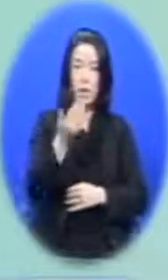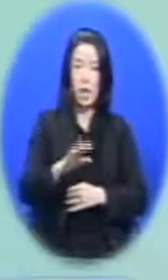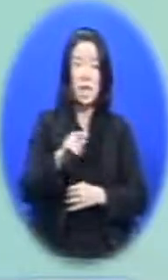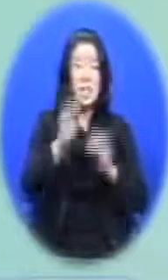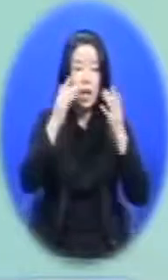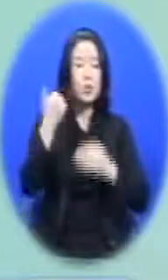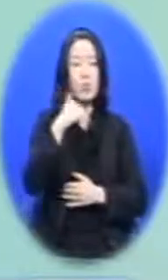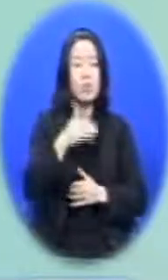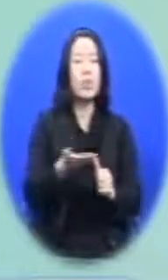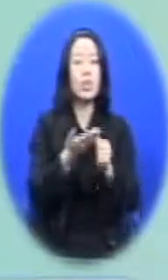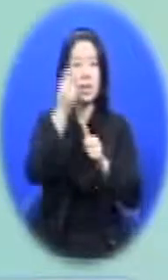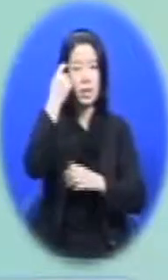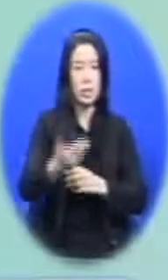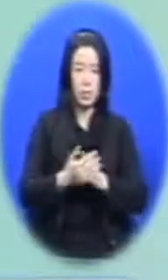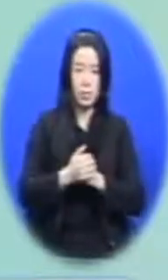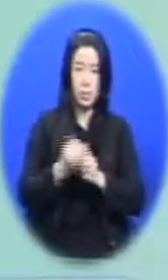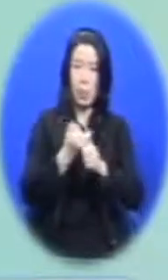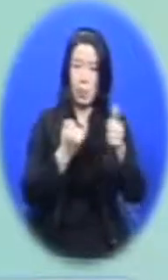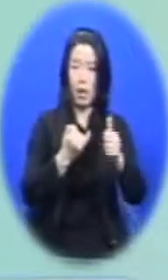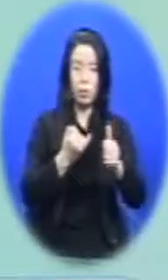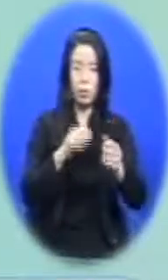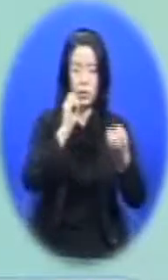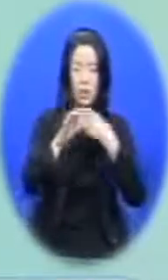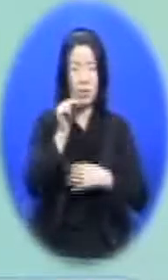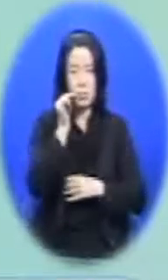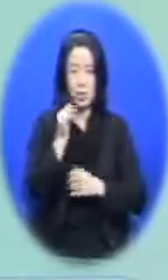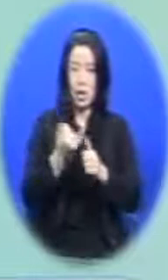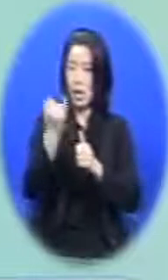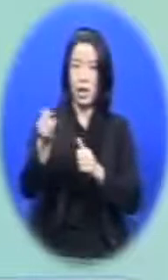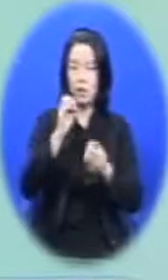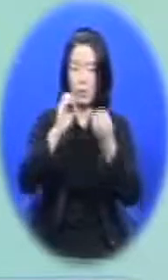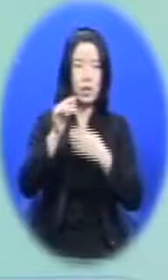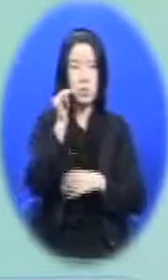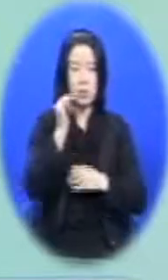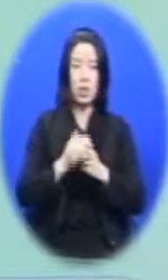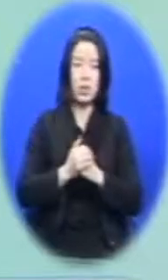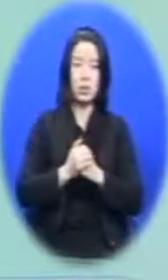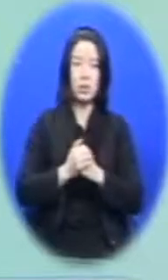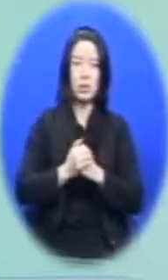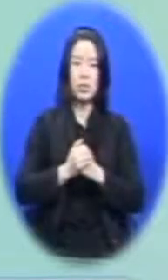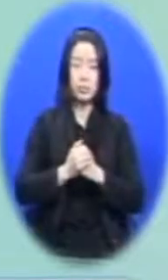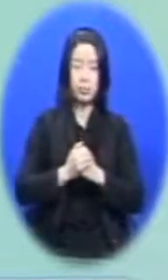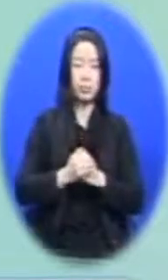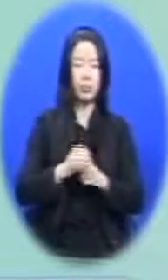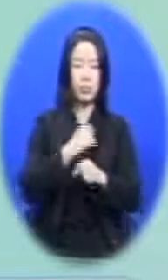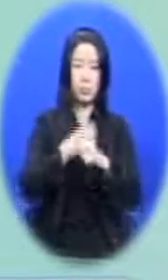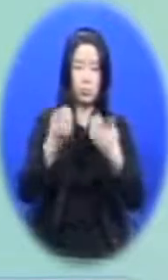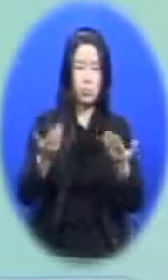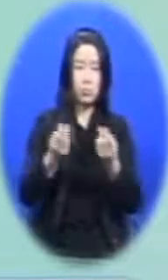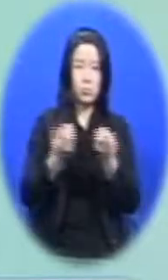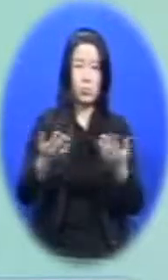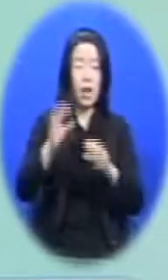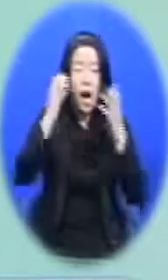아이를 누가 기를 거냐고. 남편도 선뜻 대답을 안 하고 아내도 선뜻 대답을 안 해. 그래서 할 수 없이 그